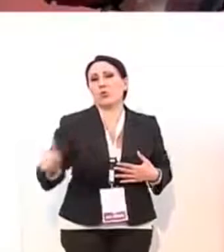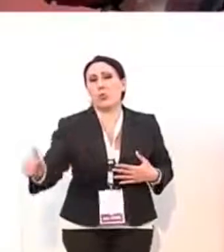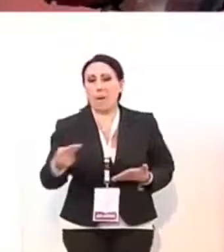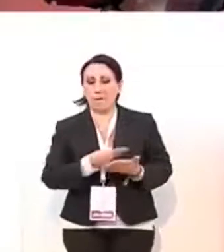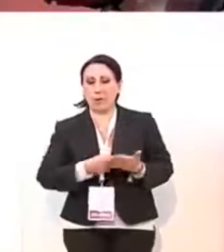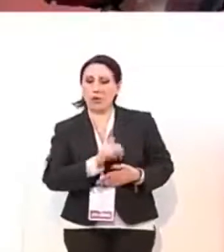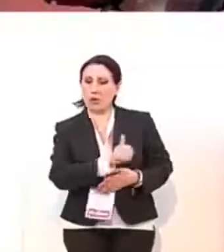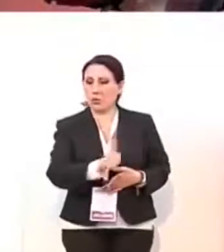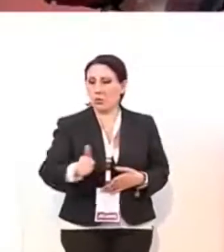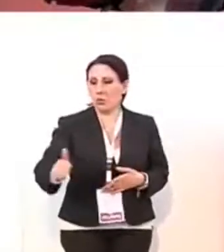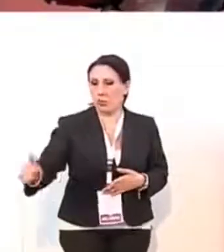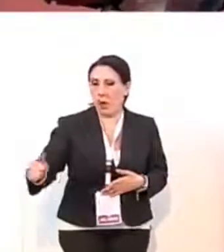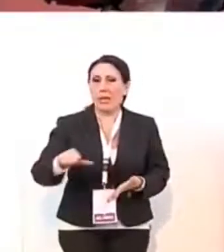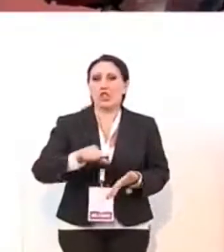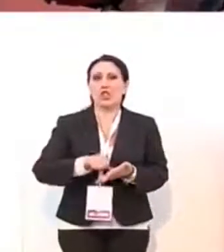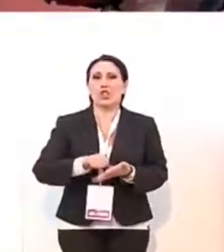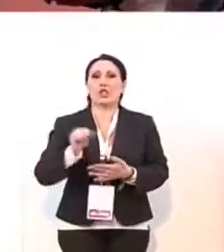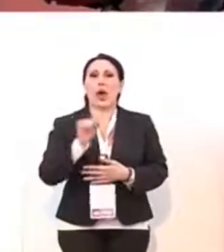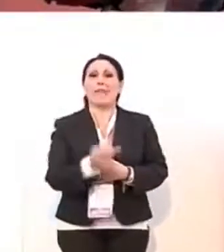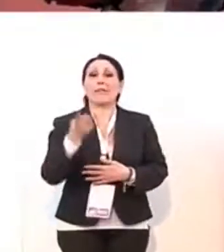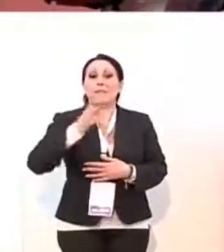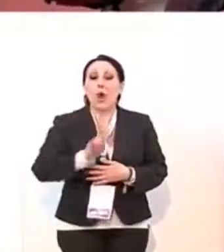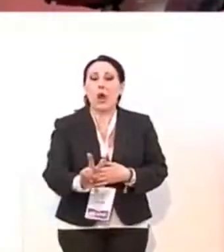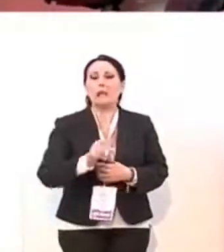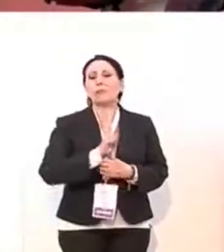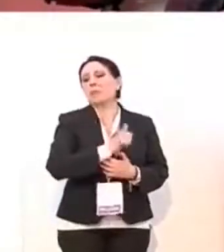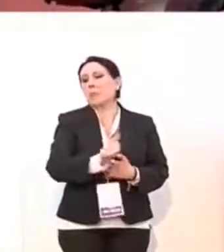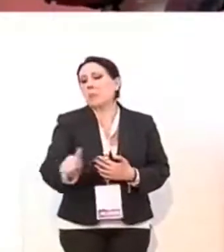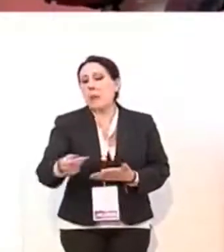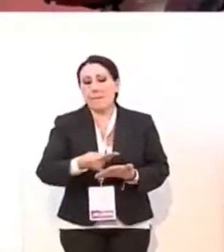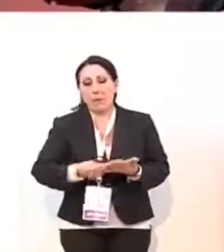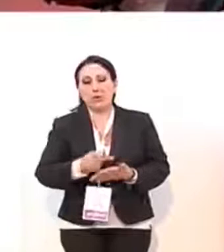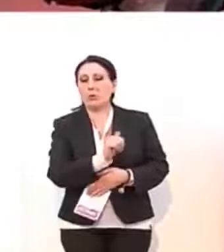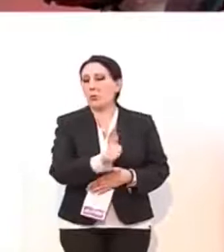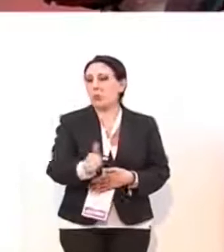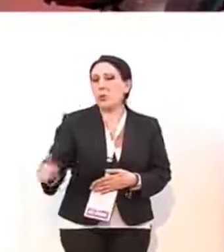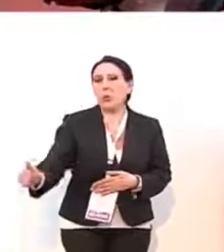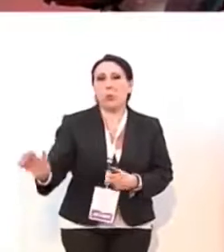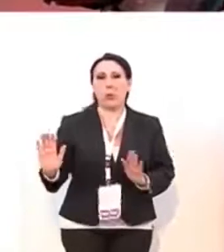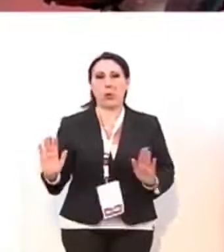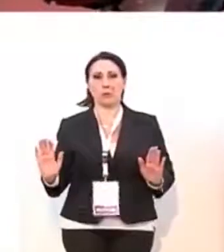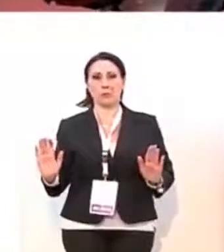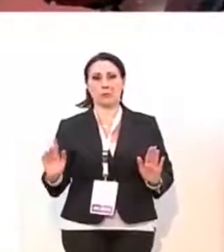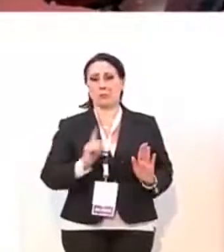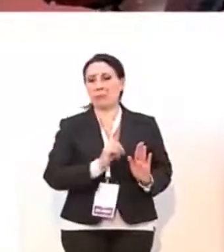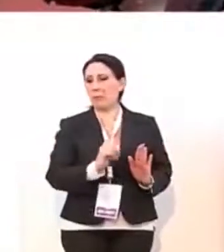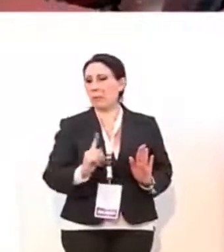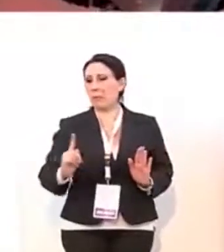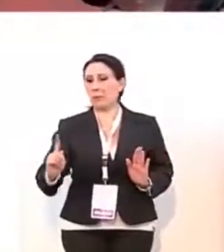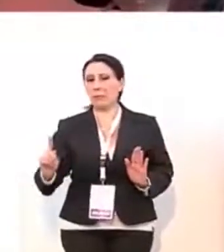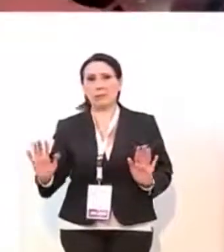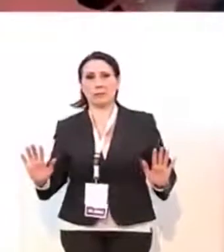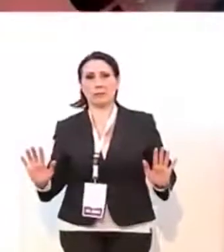centro antiviolenza agiva per conto suo, non c'era quel lavoro di integrazione fondamentale di cui c'è